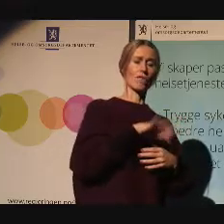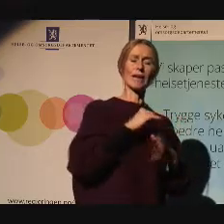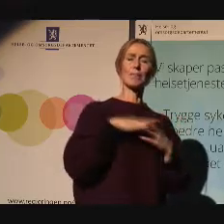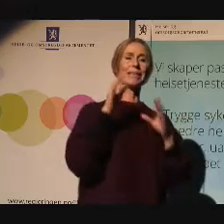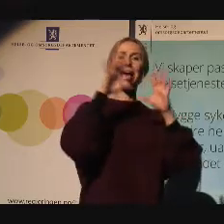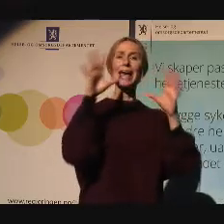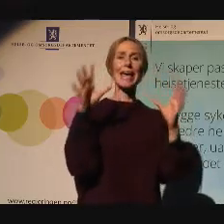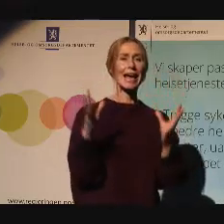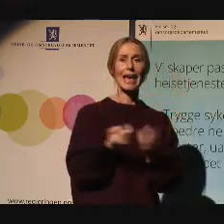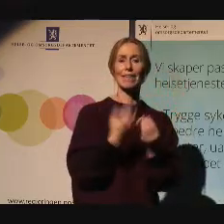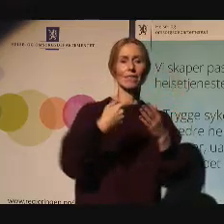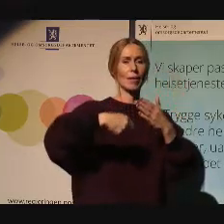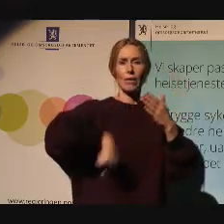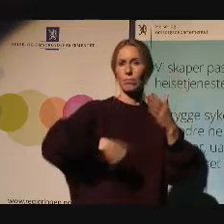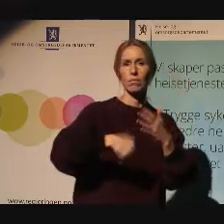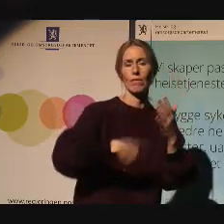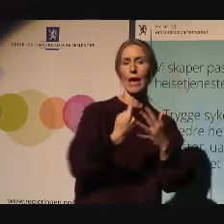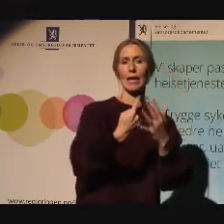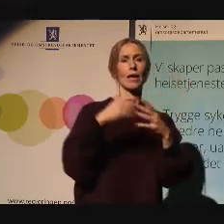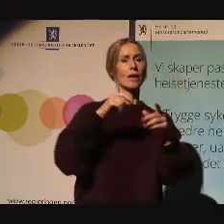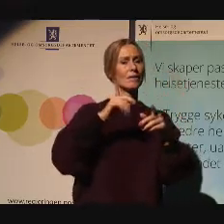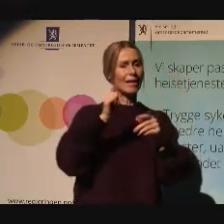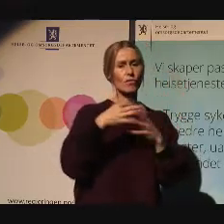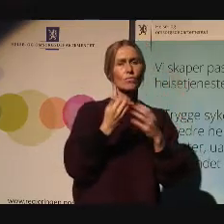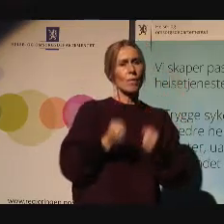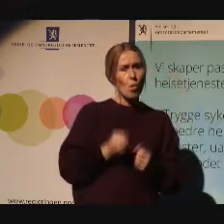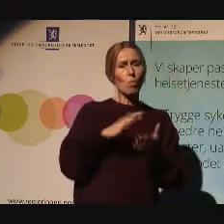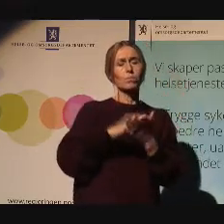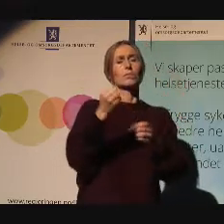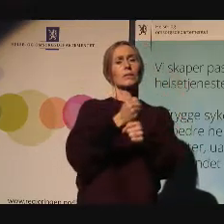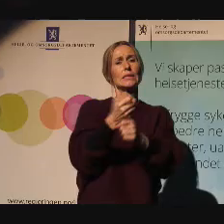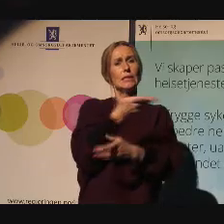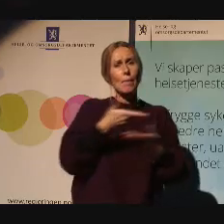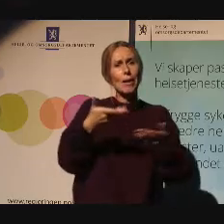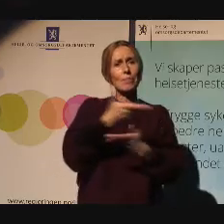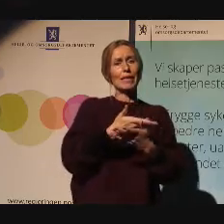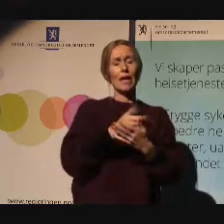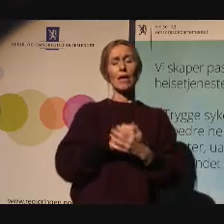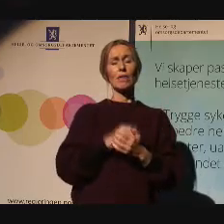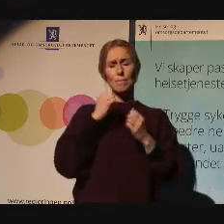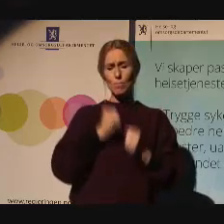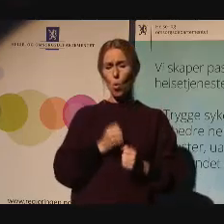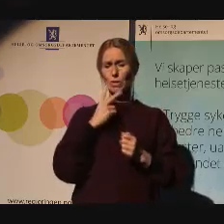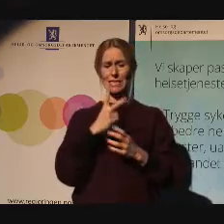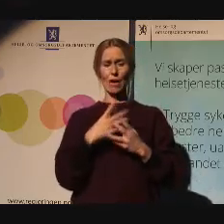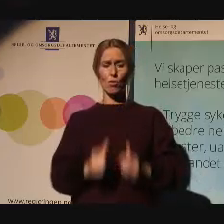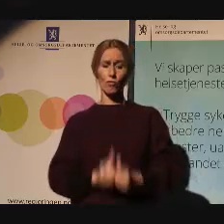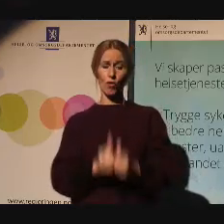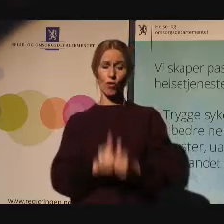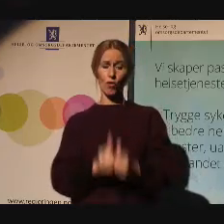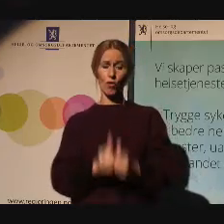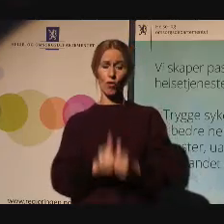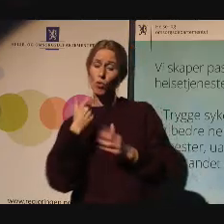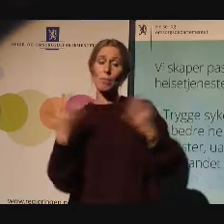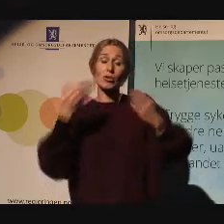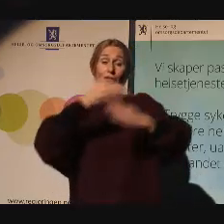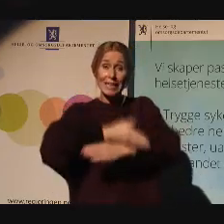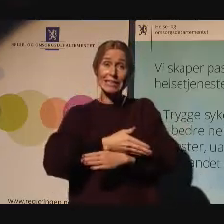helheten kan likevel bli helt feil. Vi er nødt til å se oppfølgingen av barn og unge på tvers av tjenestene,